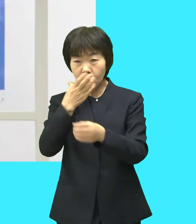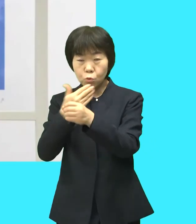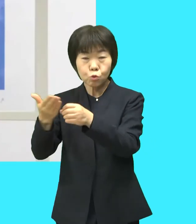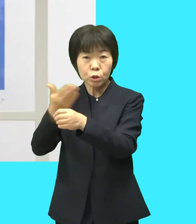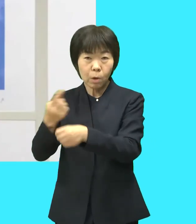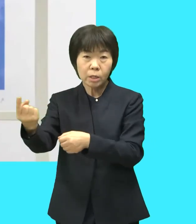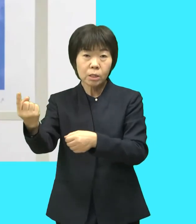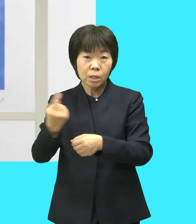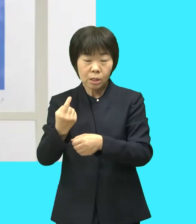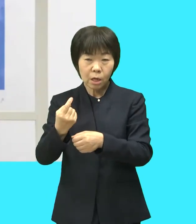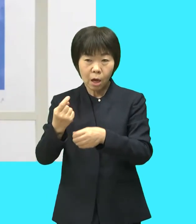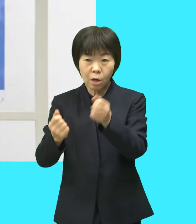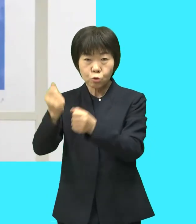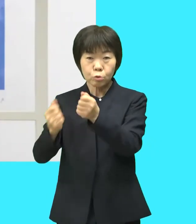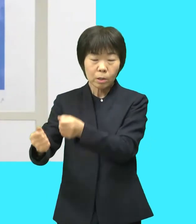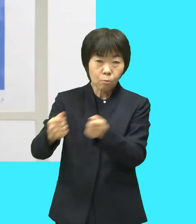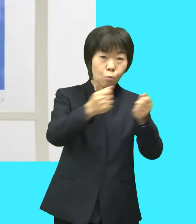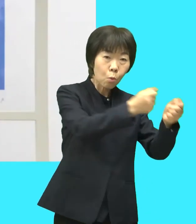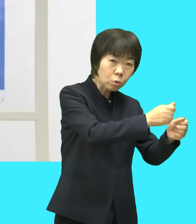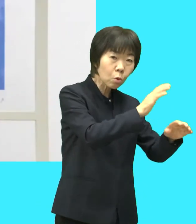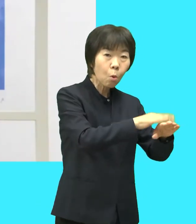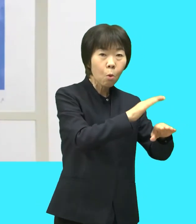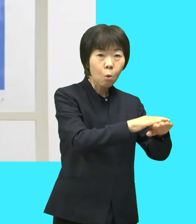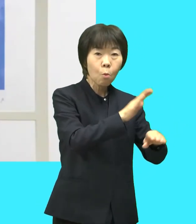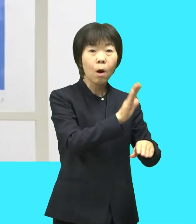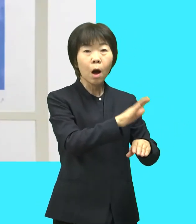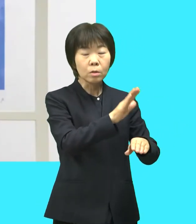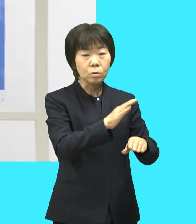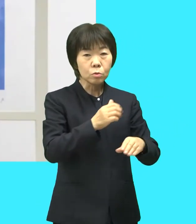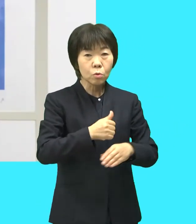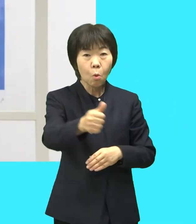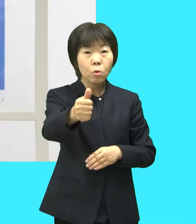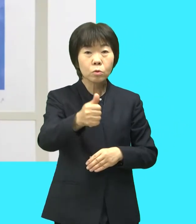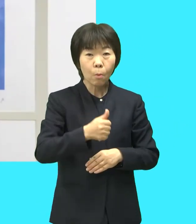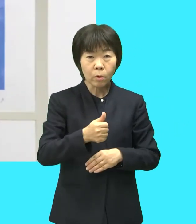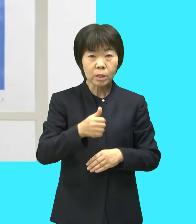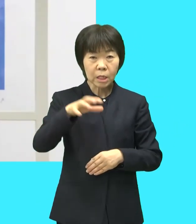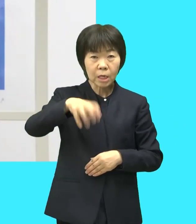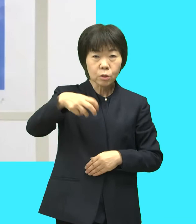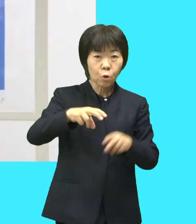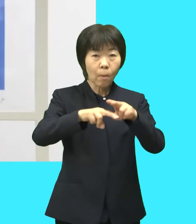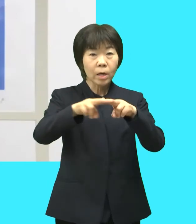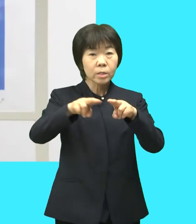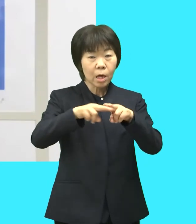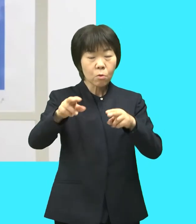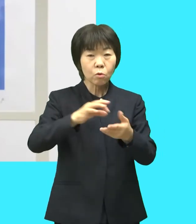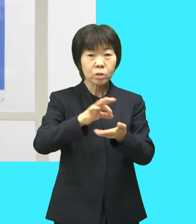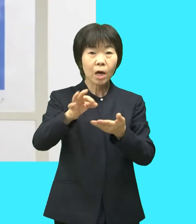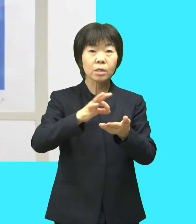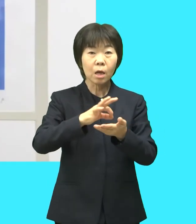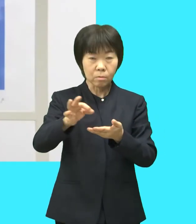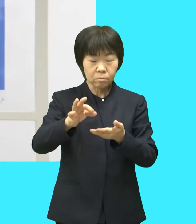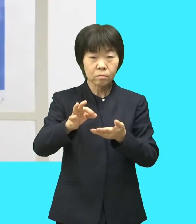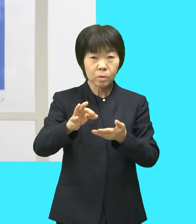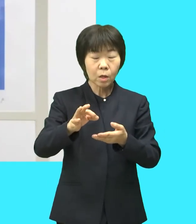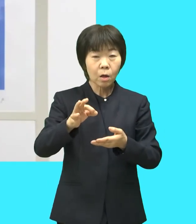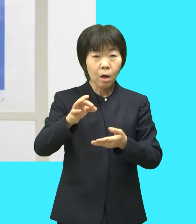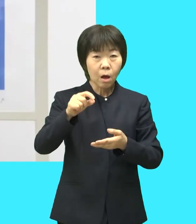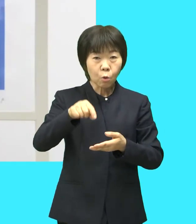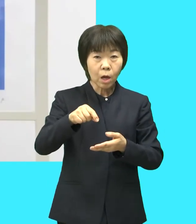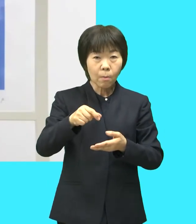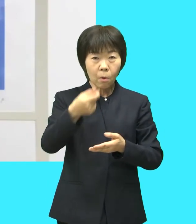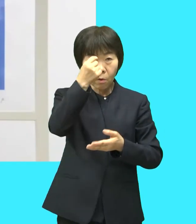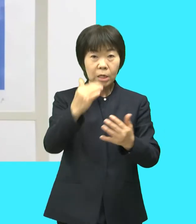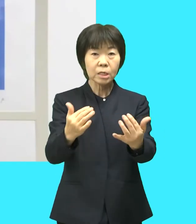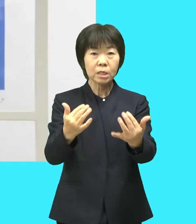福島から車で入るというやり方もありますので、往復ともに常磐線を使っているというのも被災地に